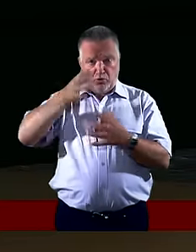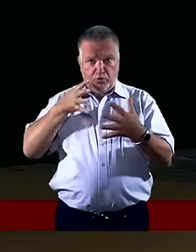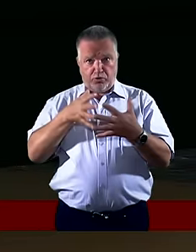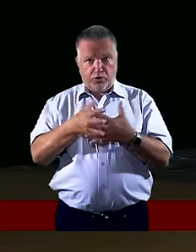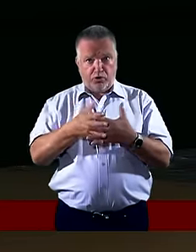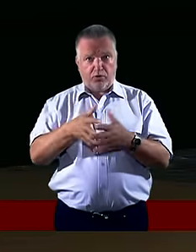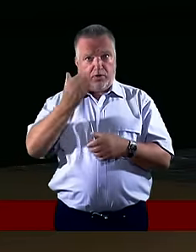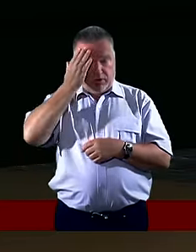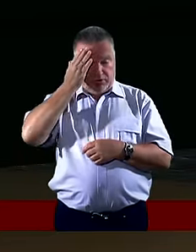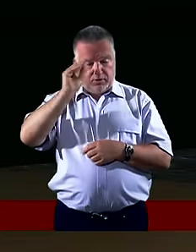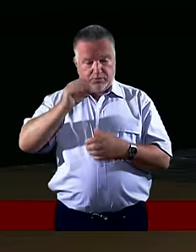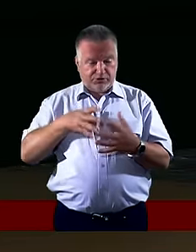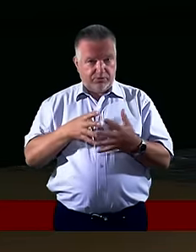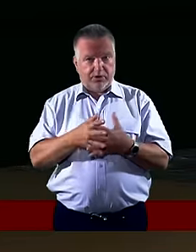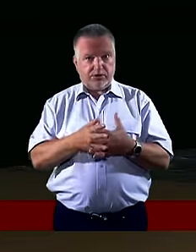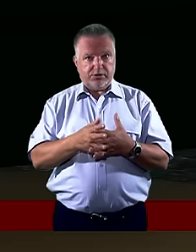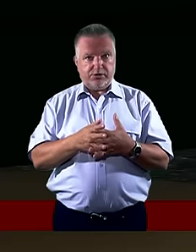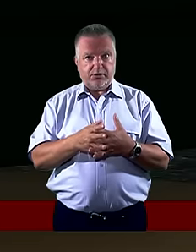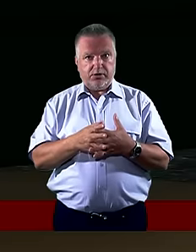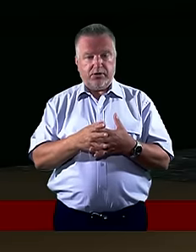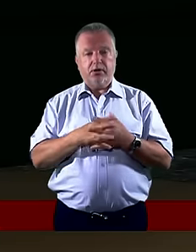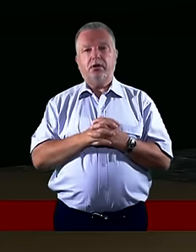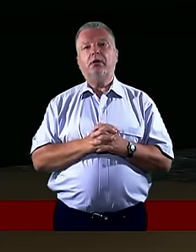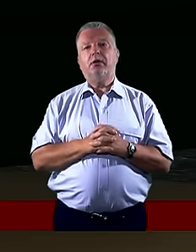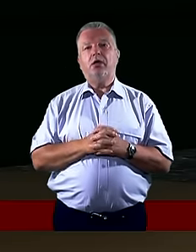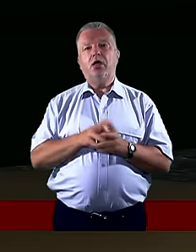Agrypo, prorokom? Wiem, że wierzysz.